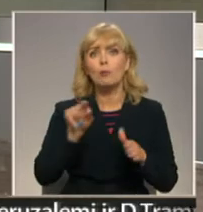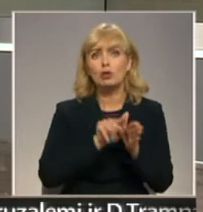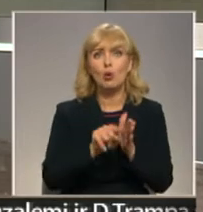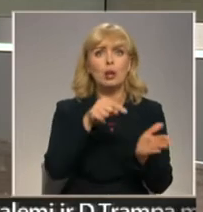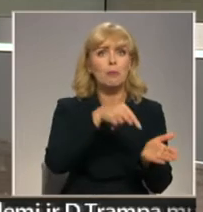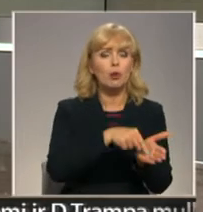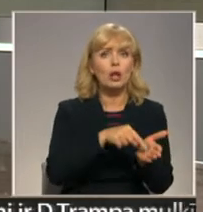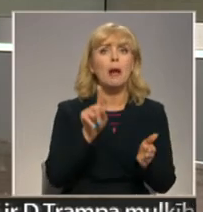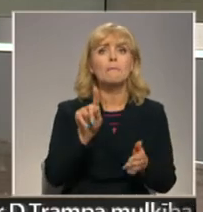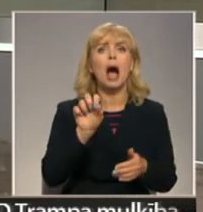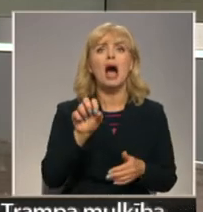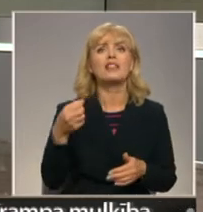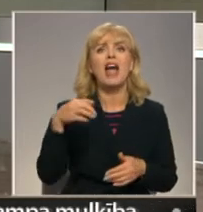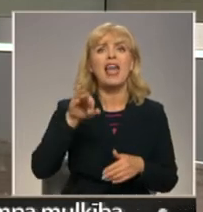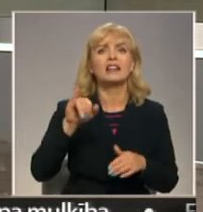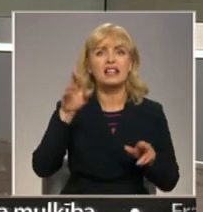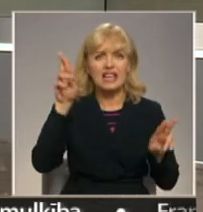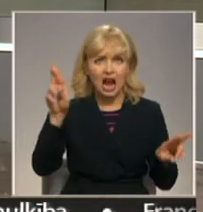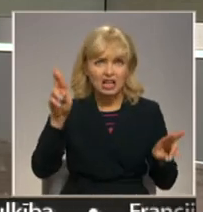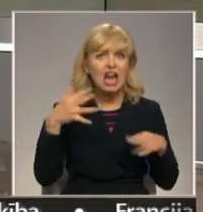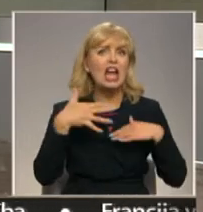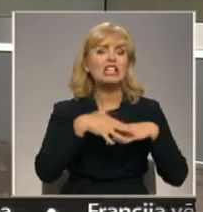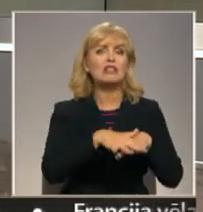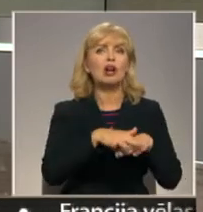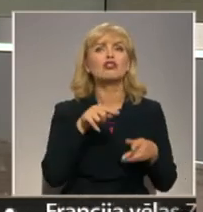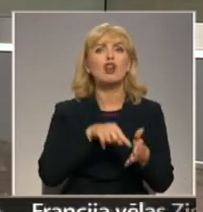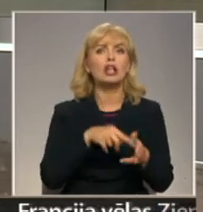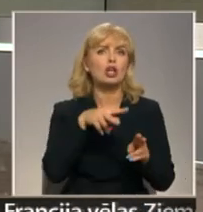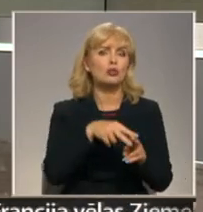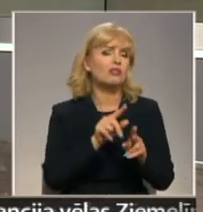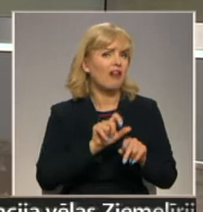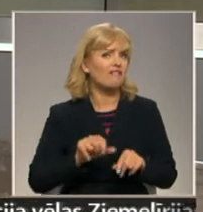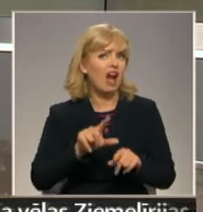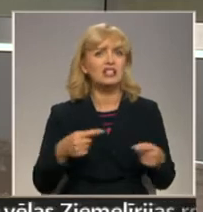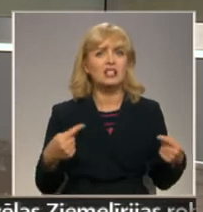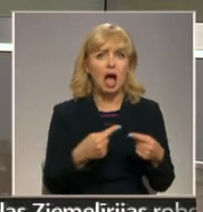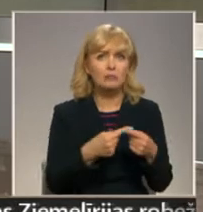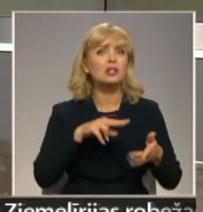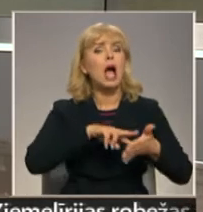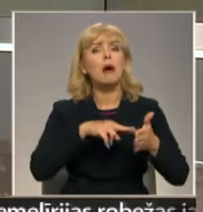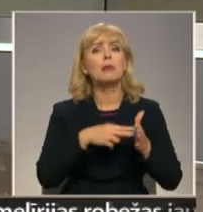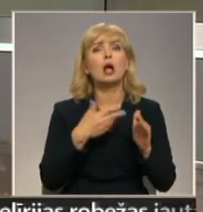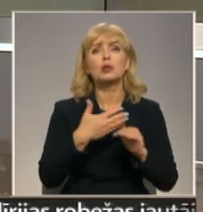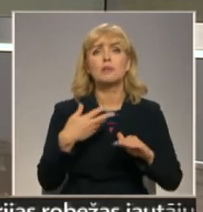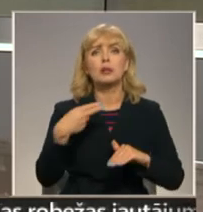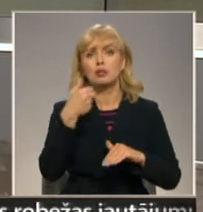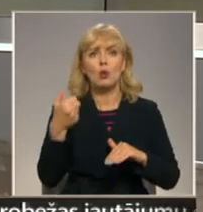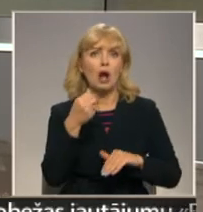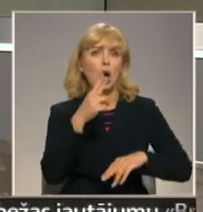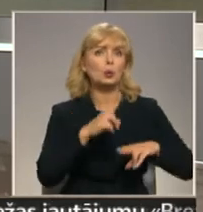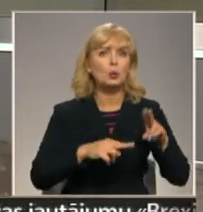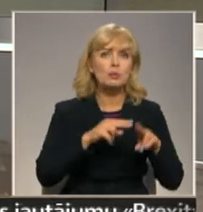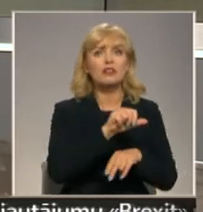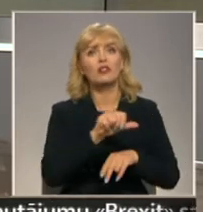neatbilst. Tagad plānots pirms 20 gadiem uzbūvēto robežu punktu un blakus esošo teritoriju pielāgot lielākai autoplūsmai un